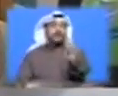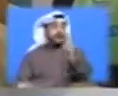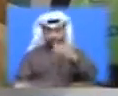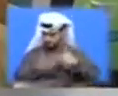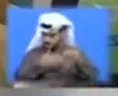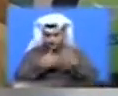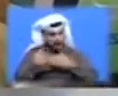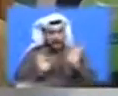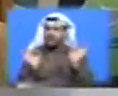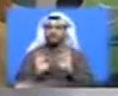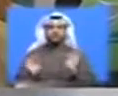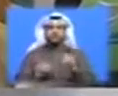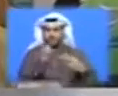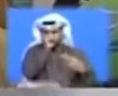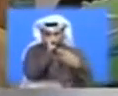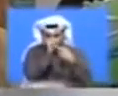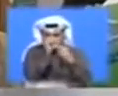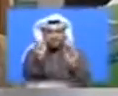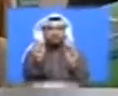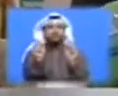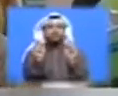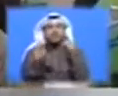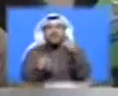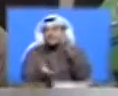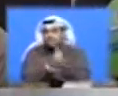علاقه مباشره بالانفلونزا، هي احد العوامل